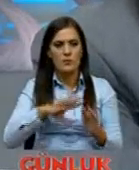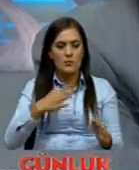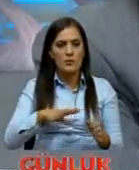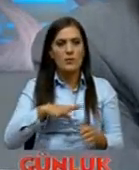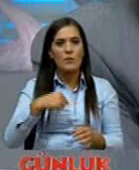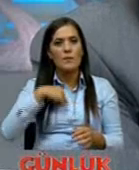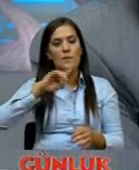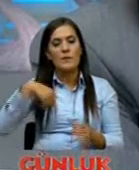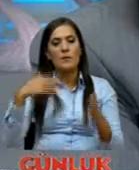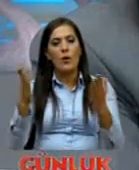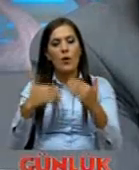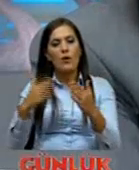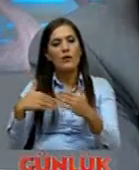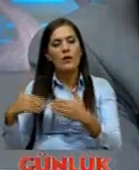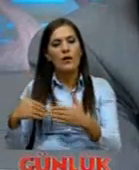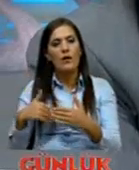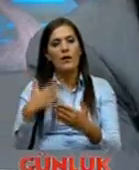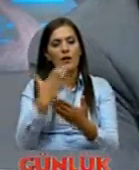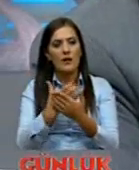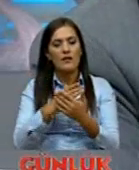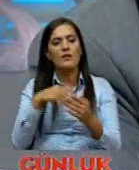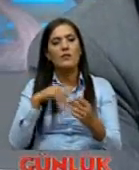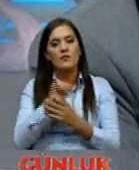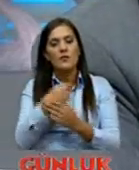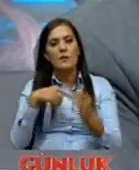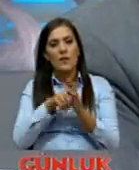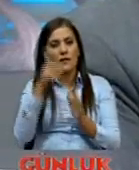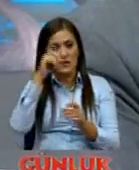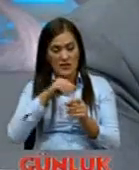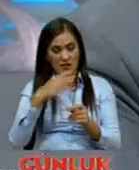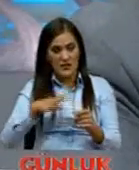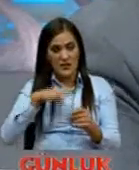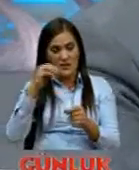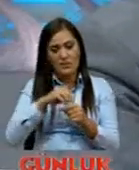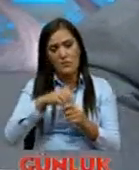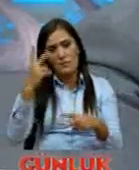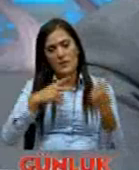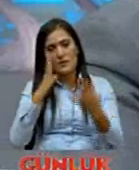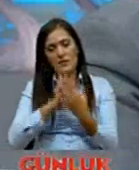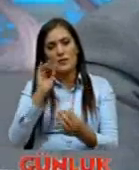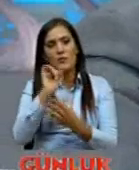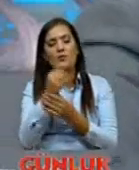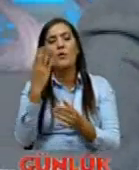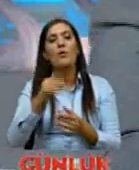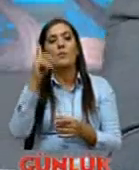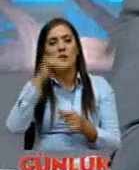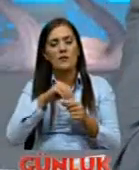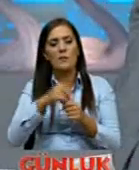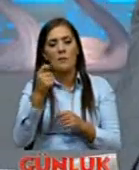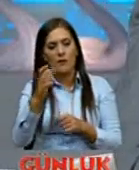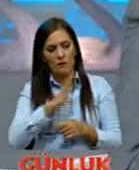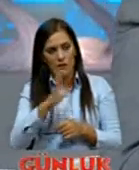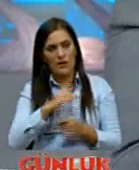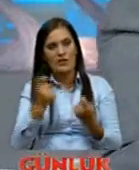Bizim odalar kayıt ustalık belgesi istediği için bazen insanlar usta olmadığından dolayı, yani parası